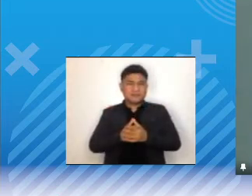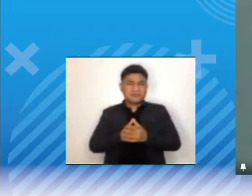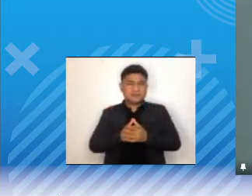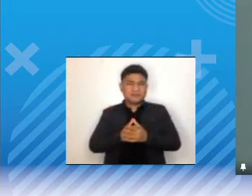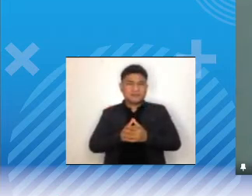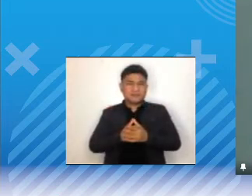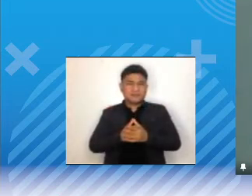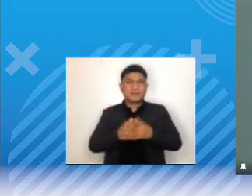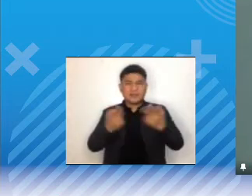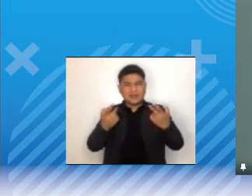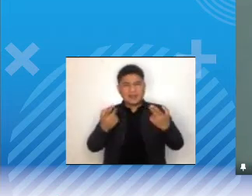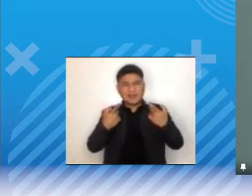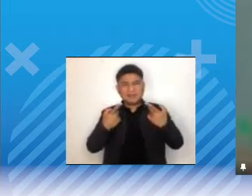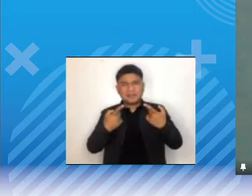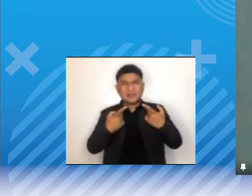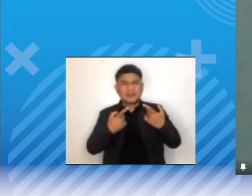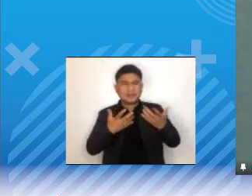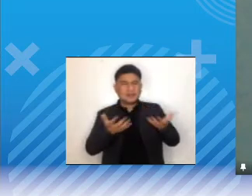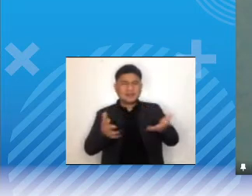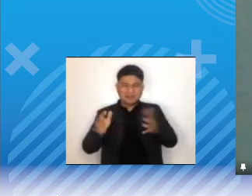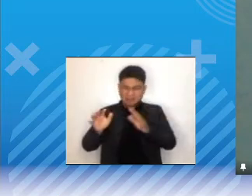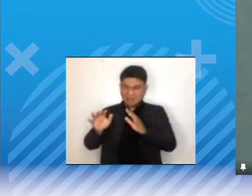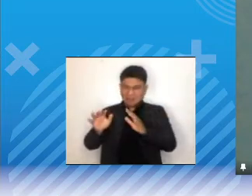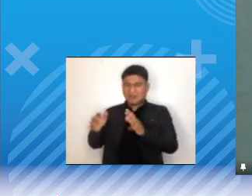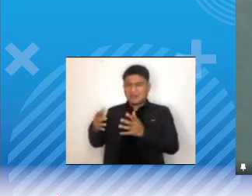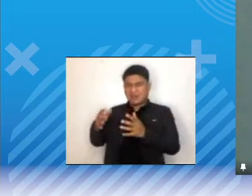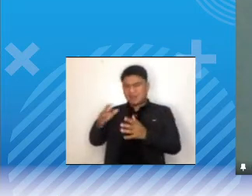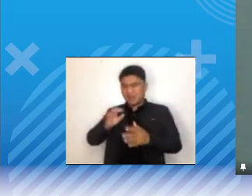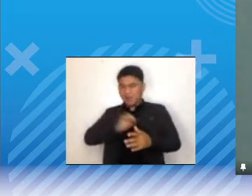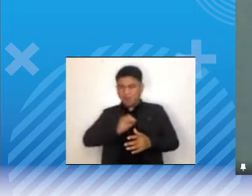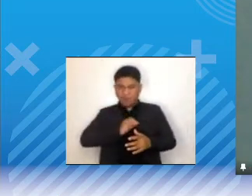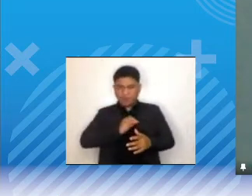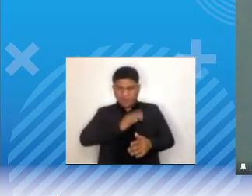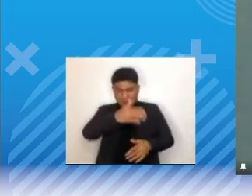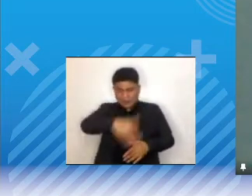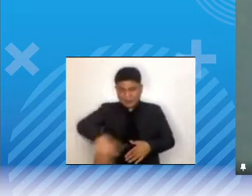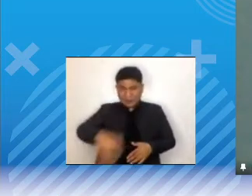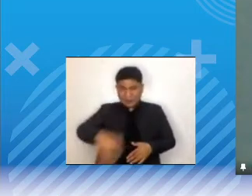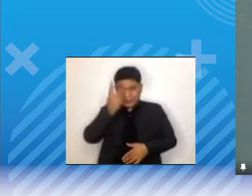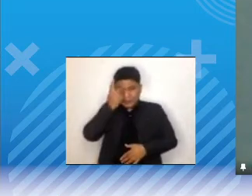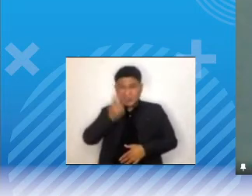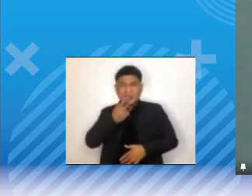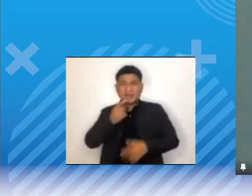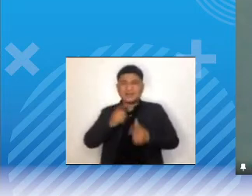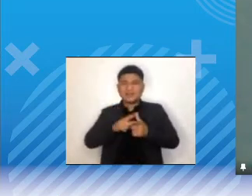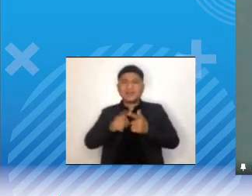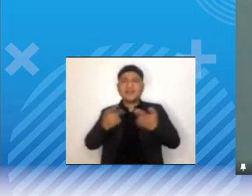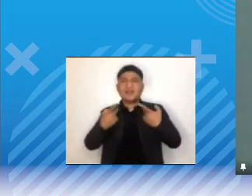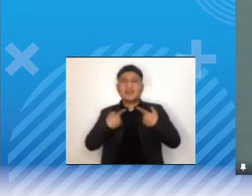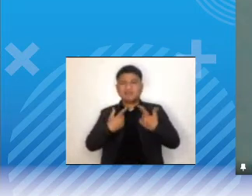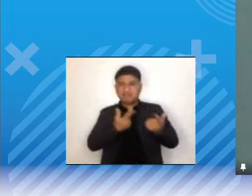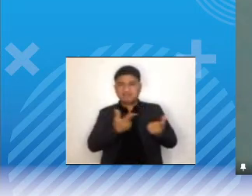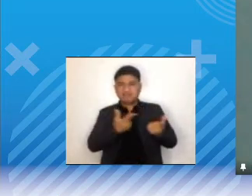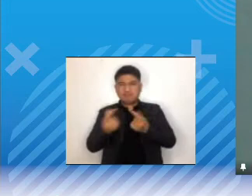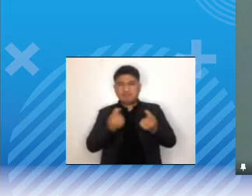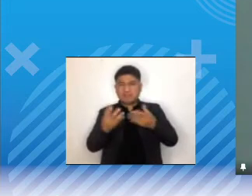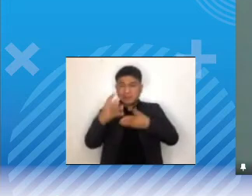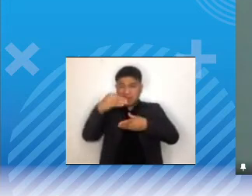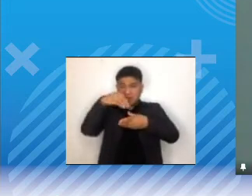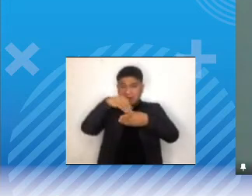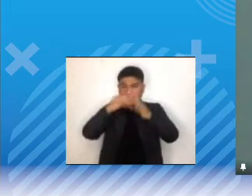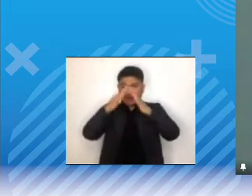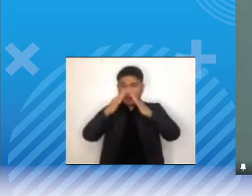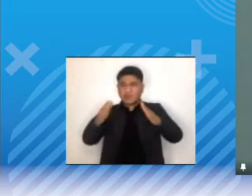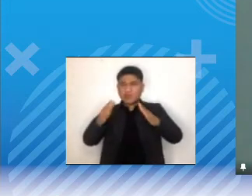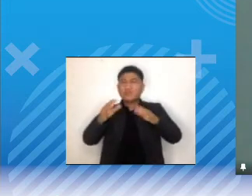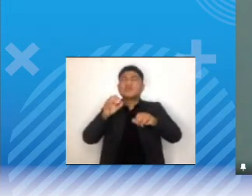time, may mga anak na nag-aaral, sila din ay solo parents minsan, na meron din gawaing bahay. So maraming nagkukos ng stress sa